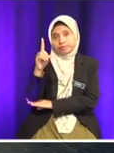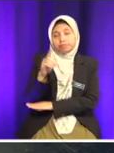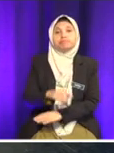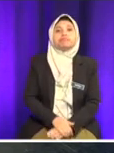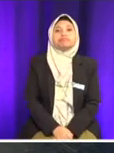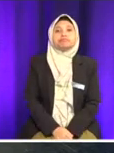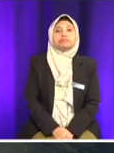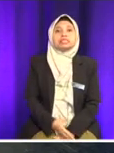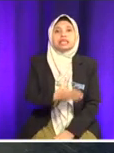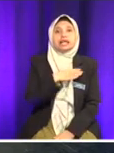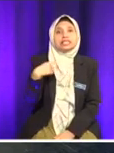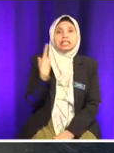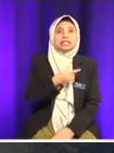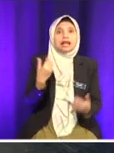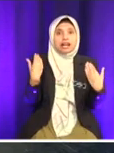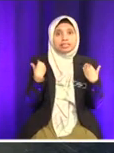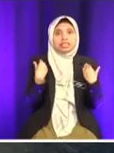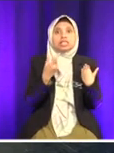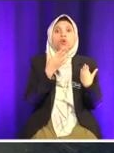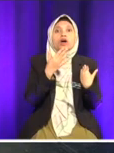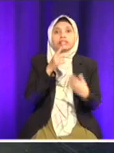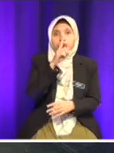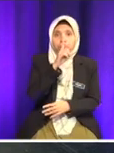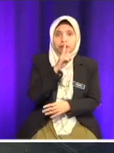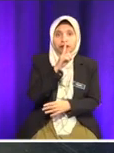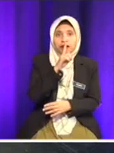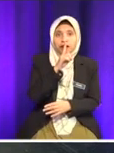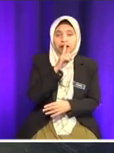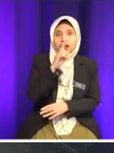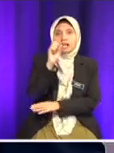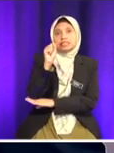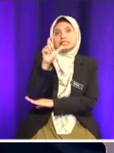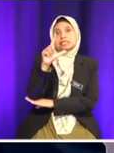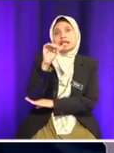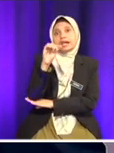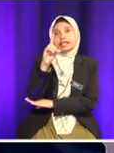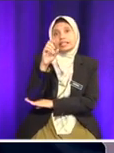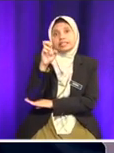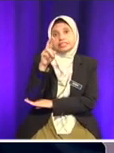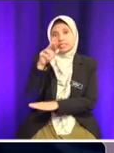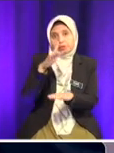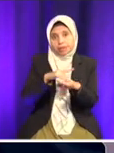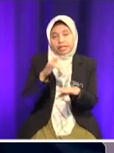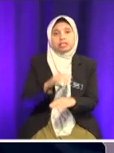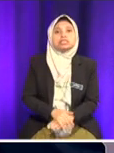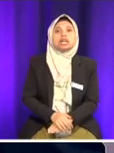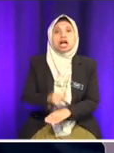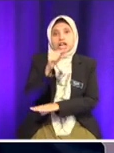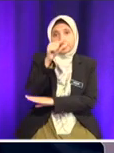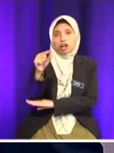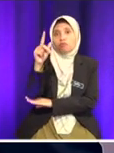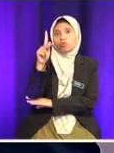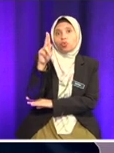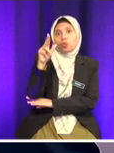dan kita ada warna merah tuh nama dia slide slide sekarang ini